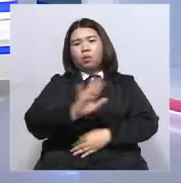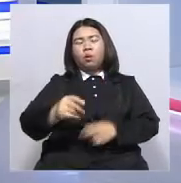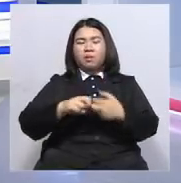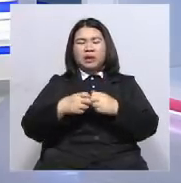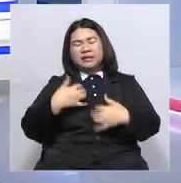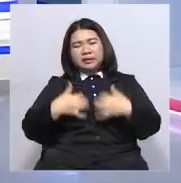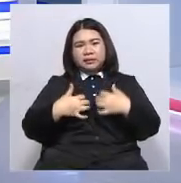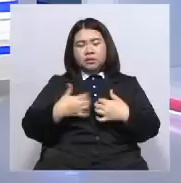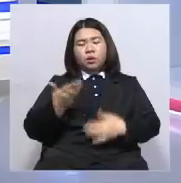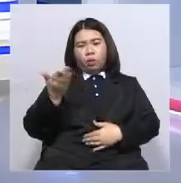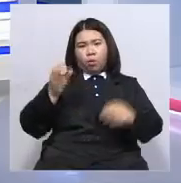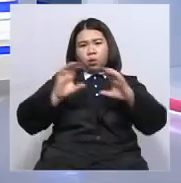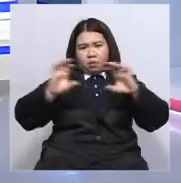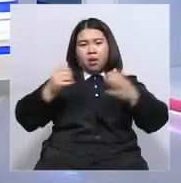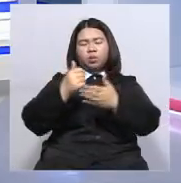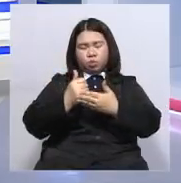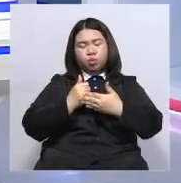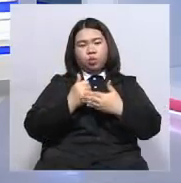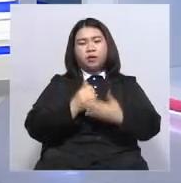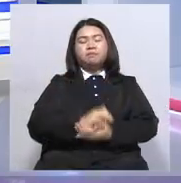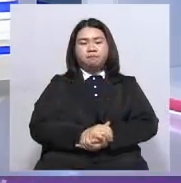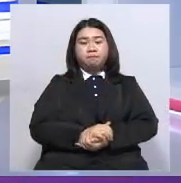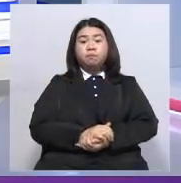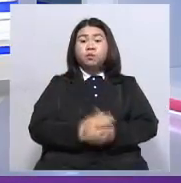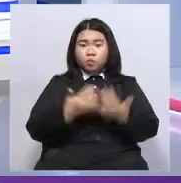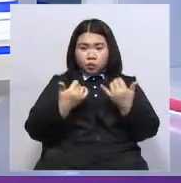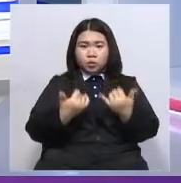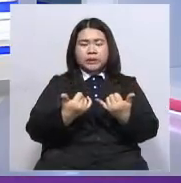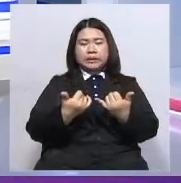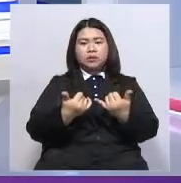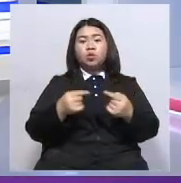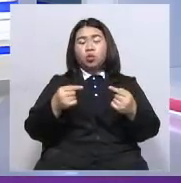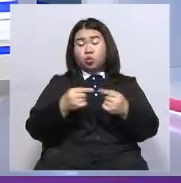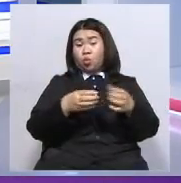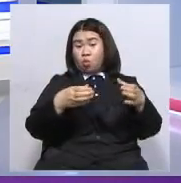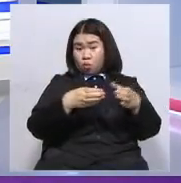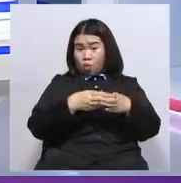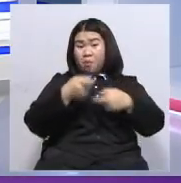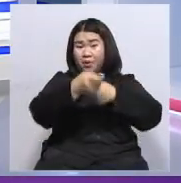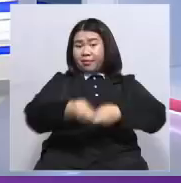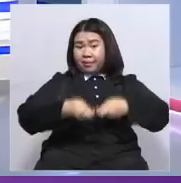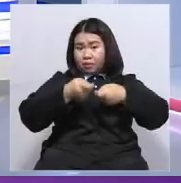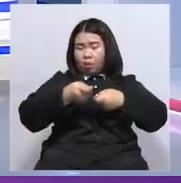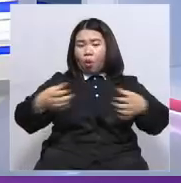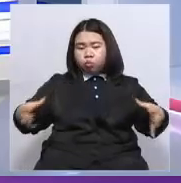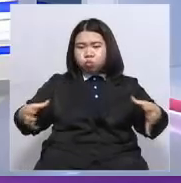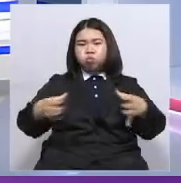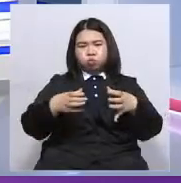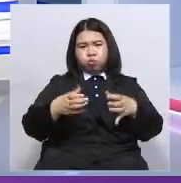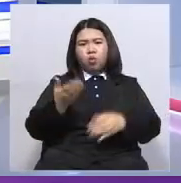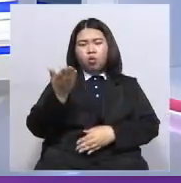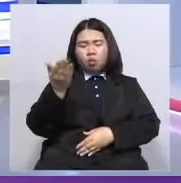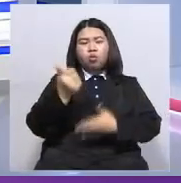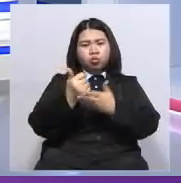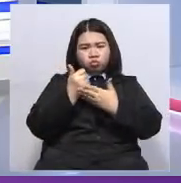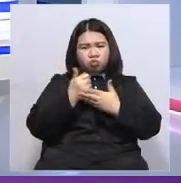คะที่ต้องการให้ภาครัฐนั้นเร่งช่วยแก้ไขค่ะคุณผู้ชมเขาวันนี้ค่ะองค์กรภาคีร่วมเกษตรกรได้รวมกลุ่มกันมาติดตาม